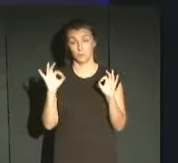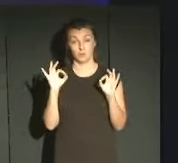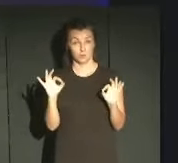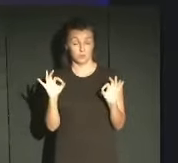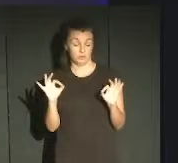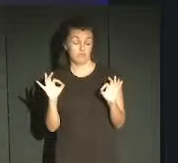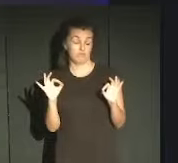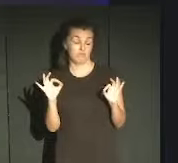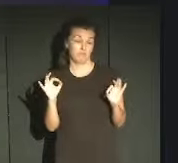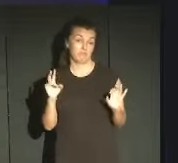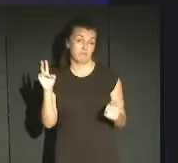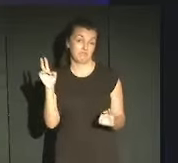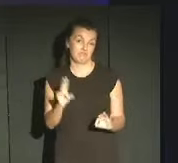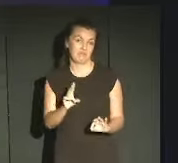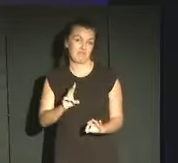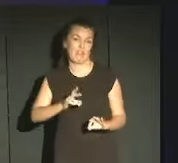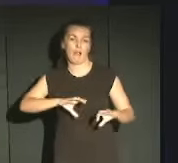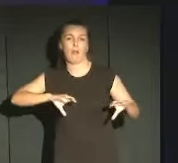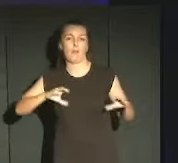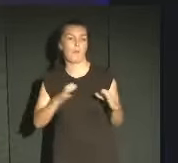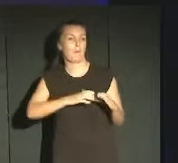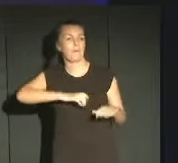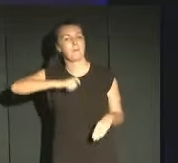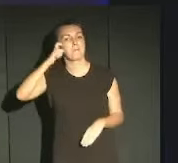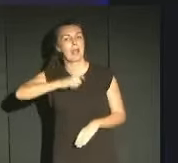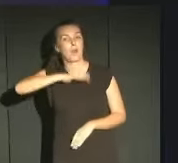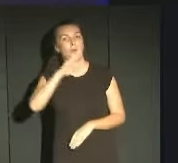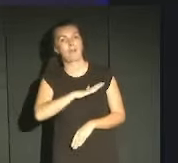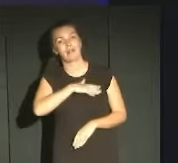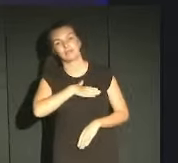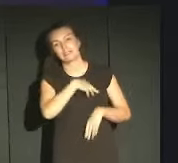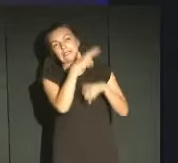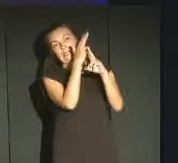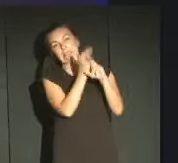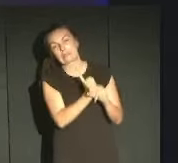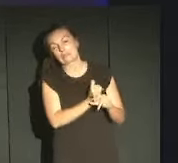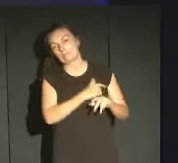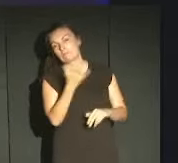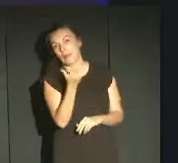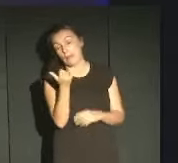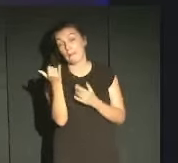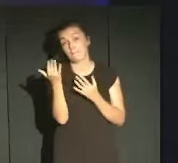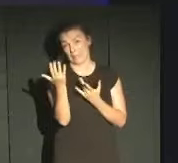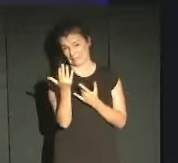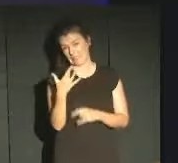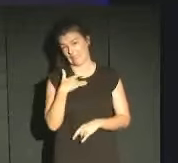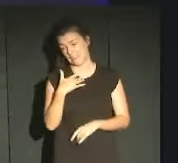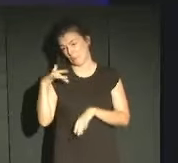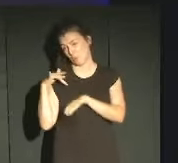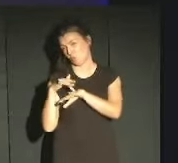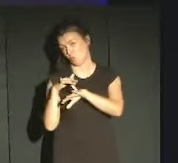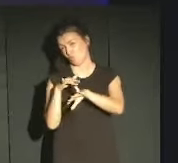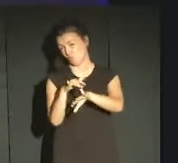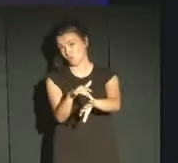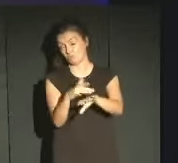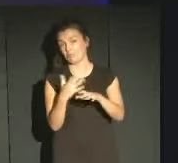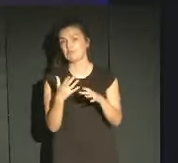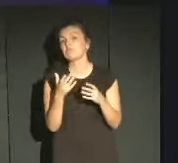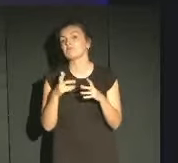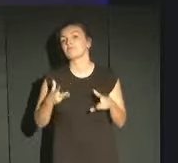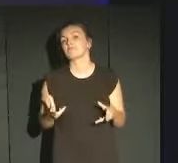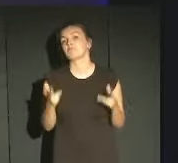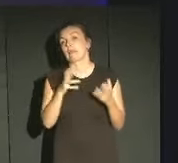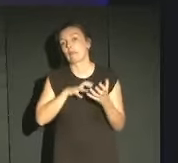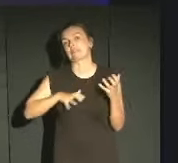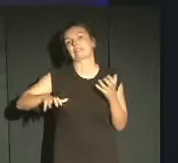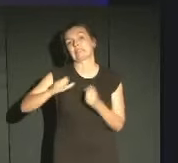côté bon la macronie je vais plus décrire ce que c'est notamment Martinique on a subi des conséquences terribles notamment pendant la la crise